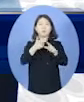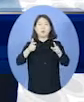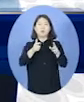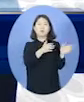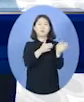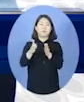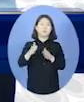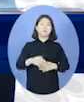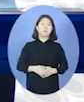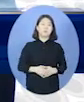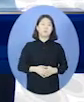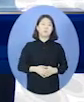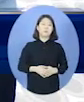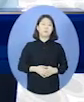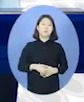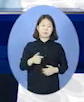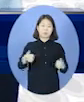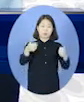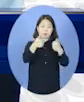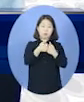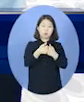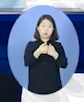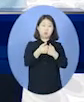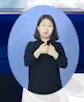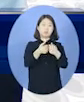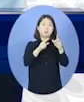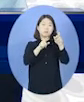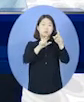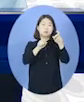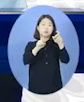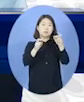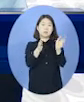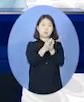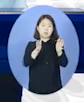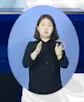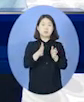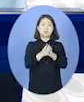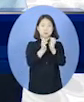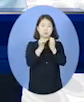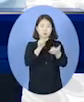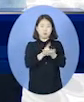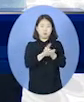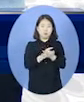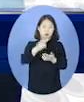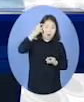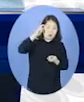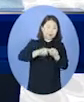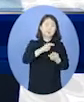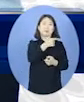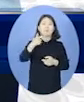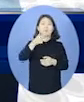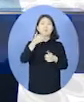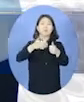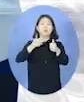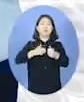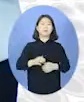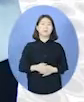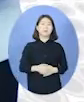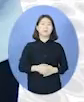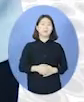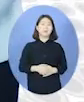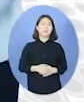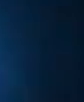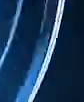계기를 삼는다는 계획인데요. 이날 경기를 시작으로 시민들의 축구 열기가 재점화되는 시간이 됐으면 좋겠습니다.